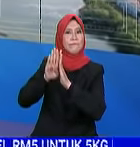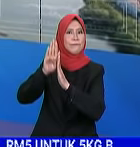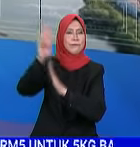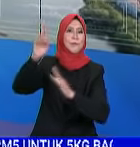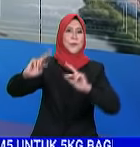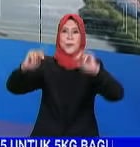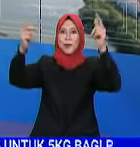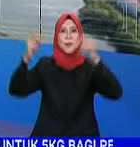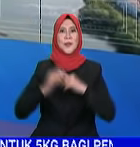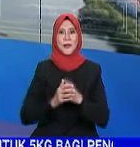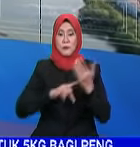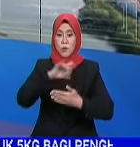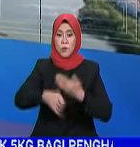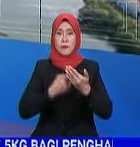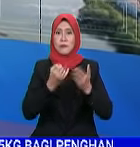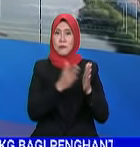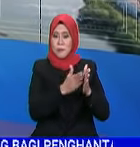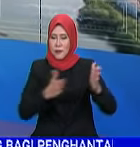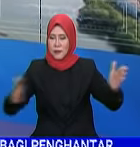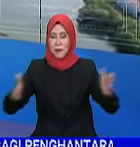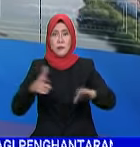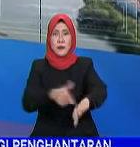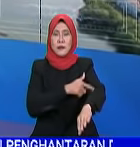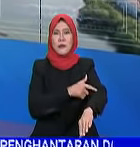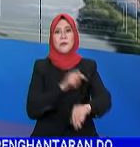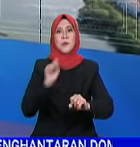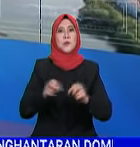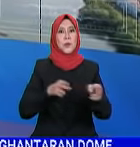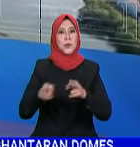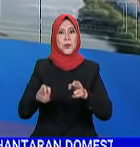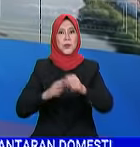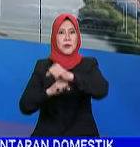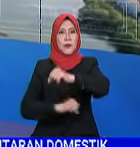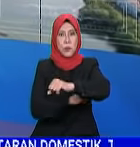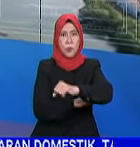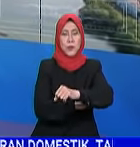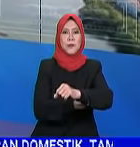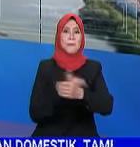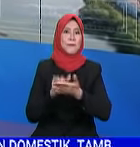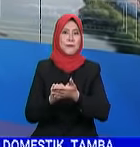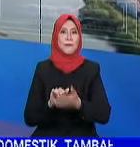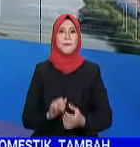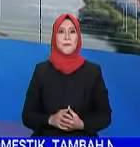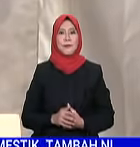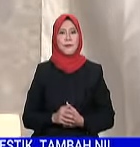Ke arah itu, satu program jangka panjang diperlukan bagi mengurus pembangunan infrastruktur berkenaan.